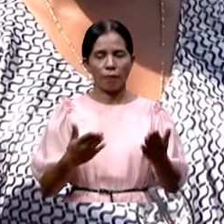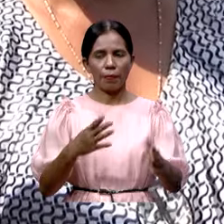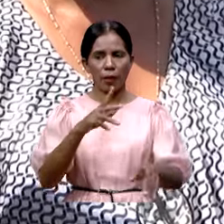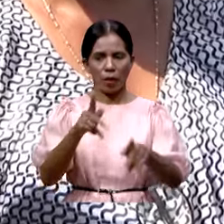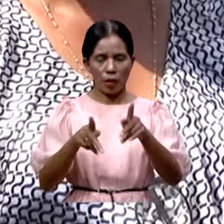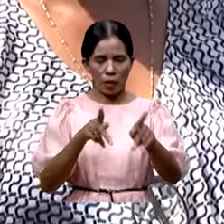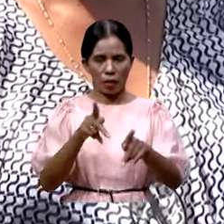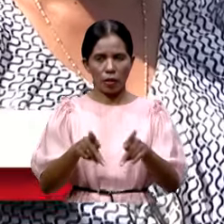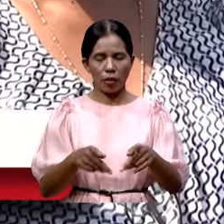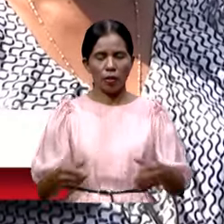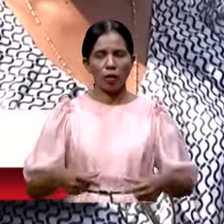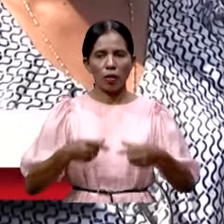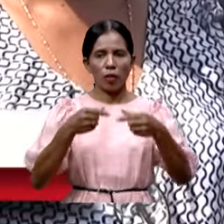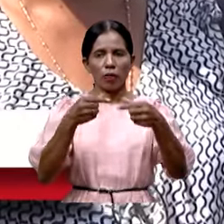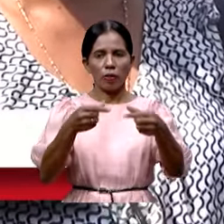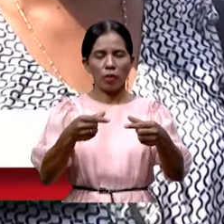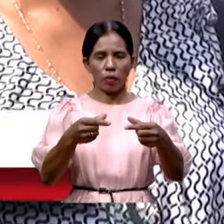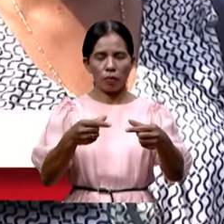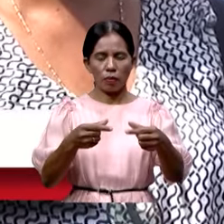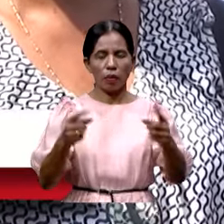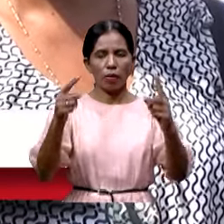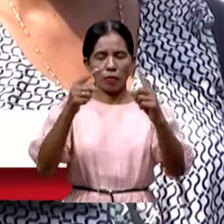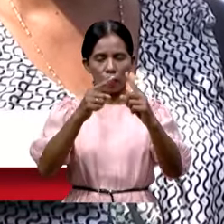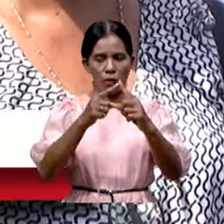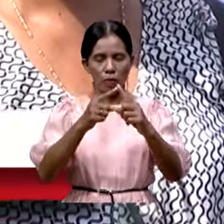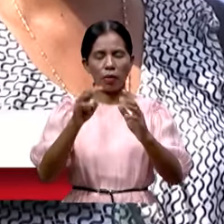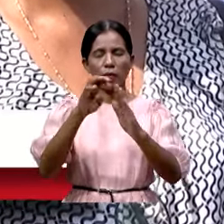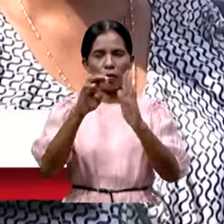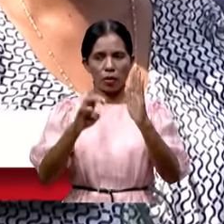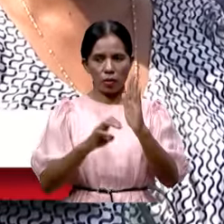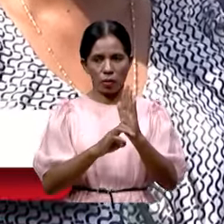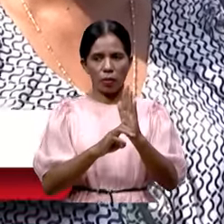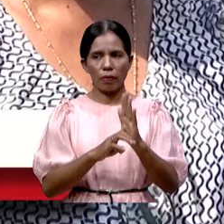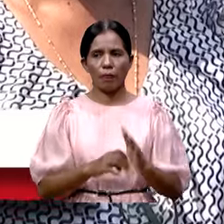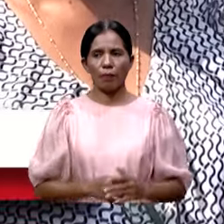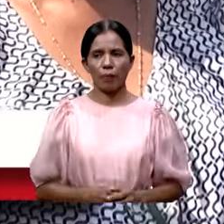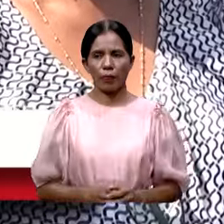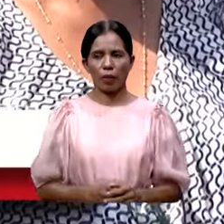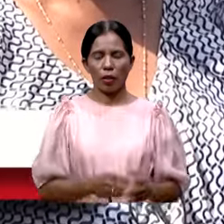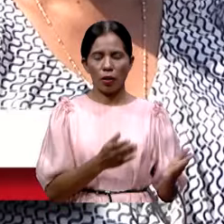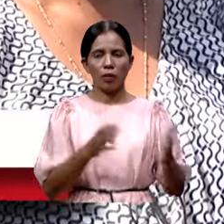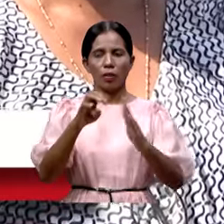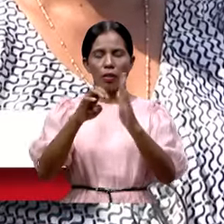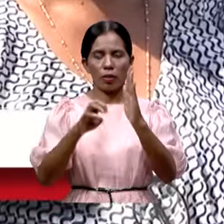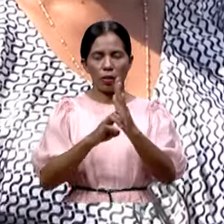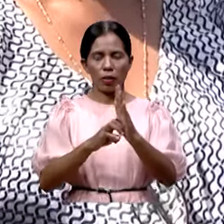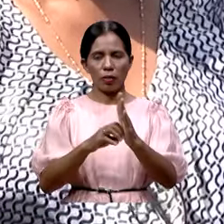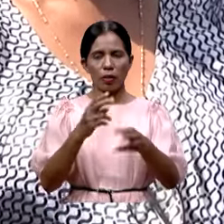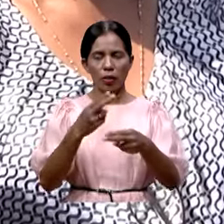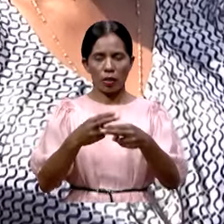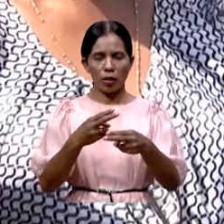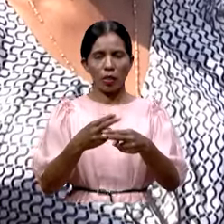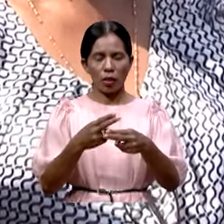ne vida fore che lo prese de pa stato lo restare ne mar se adresse la